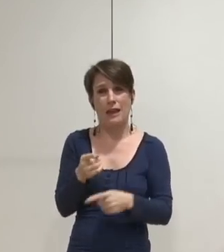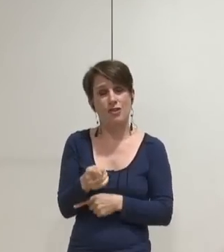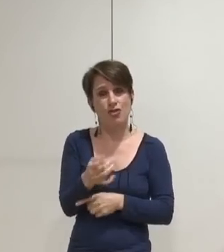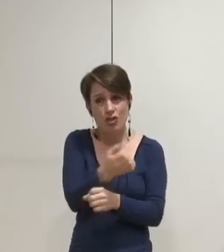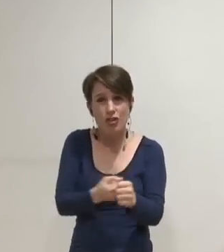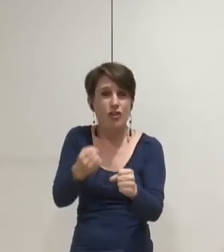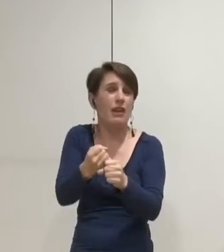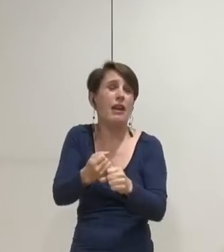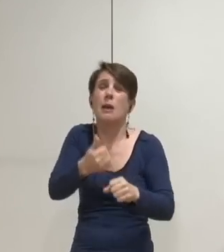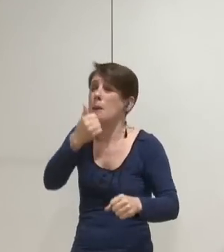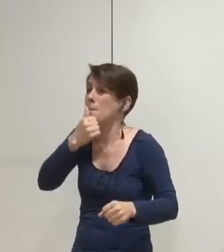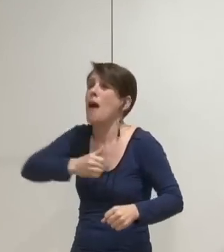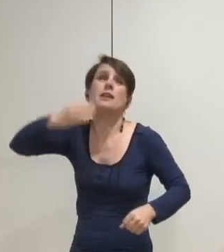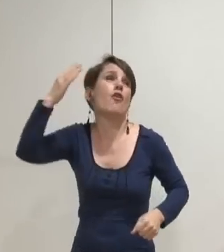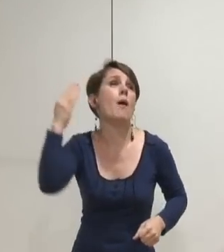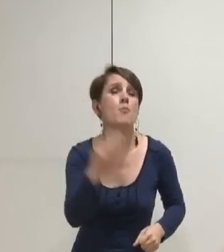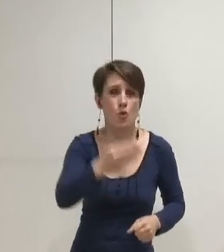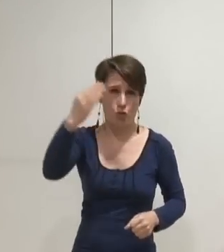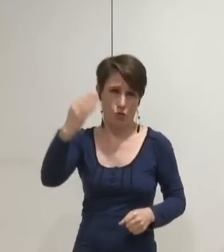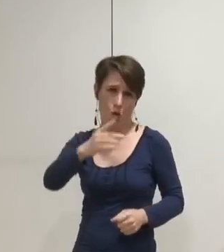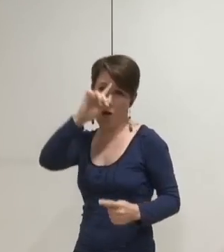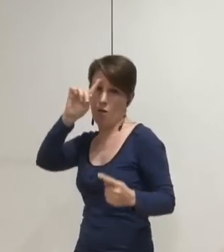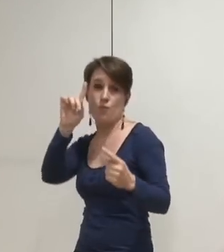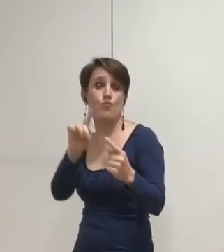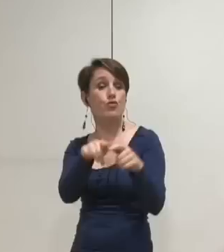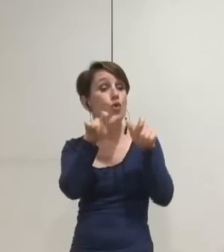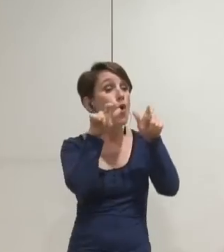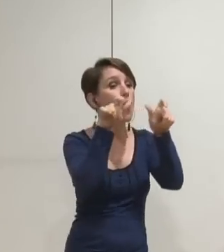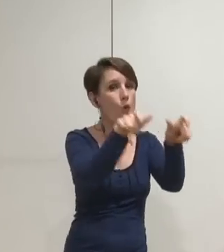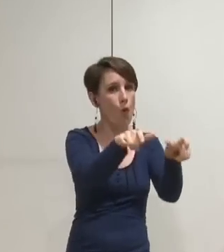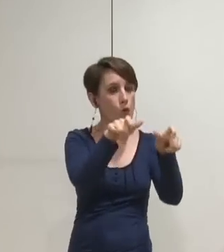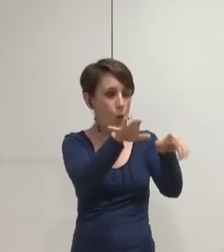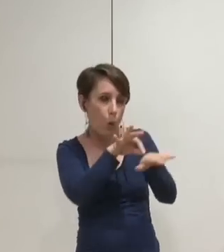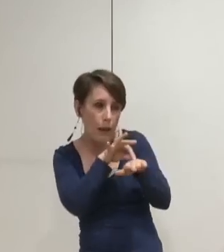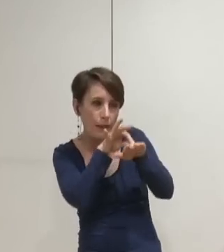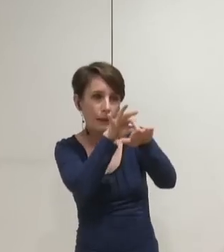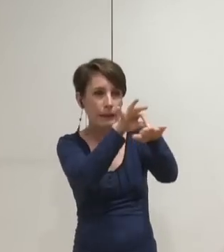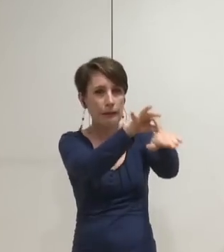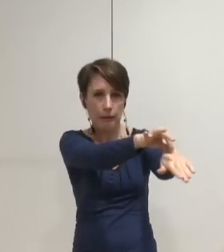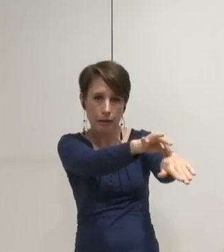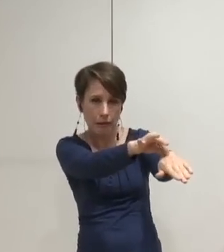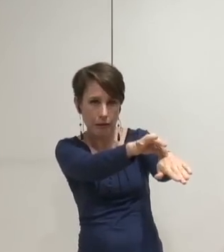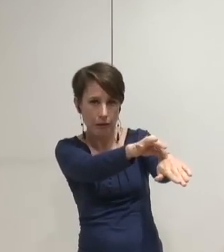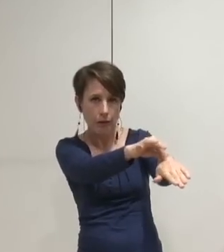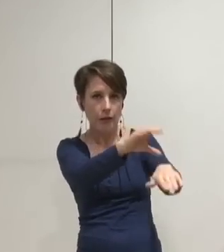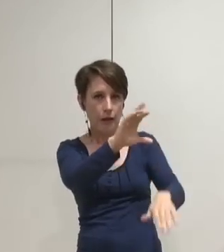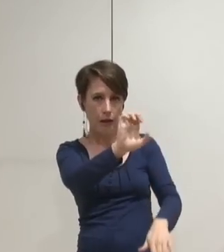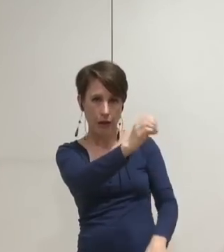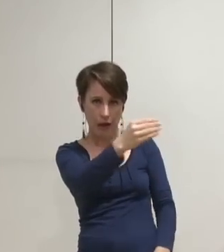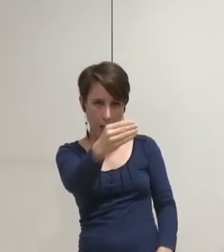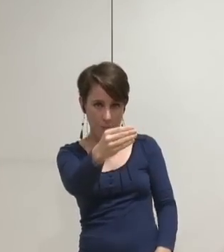mais indispensable pour assurer le contrôle le guidage le politique de l'exécution de